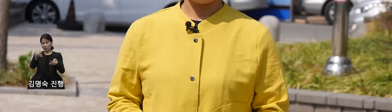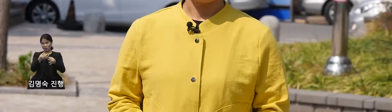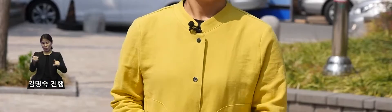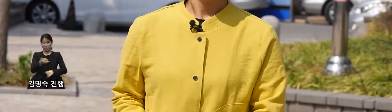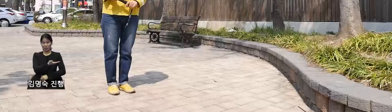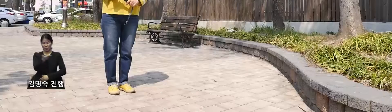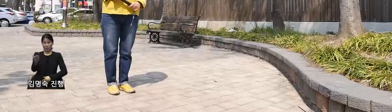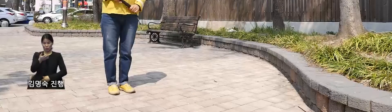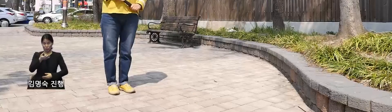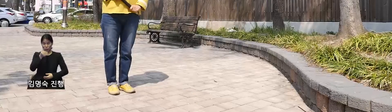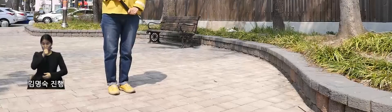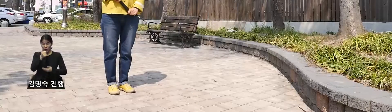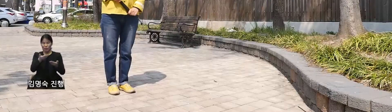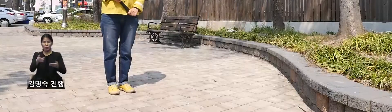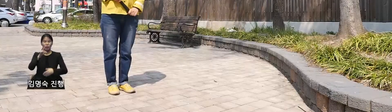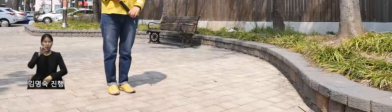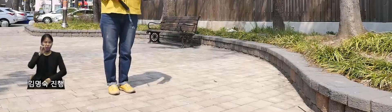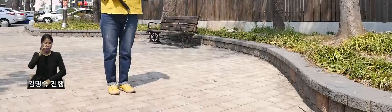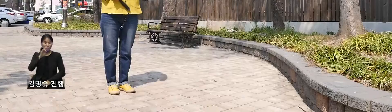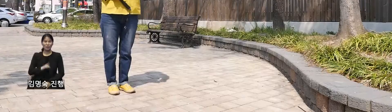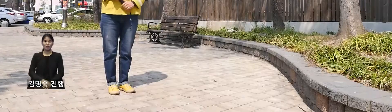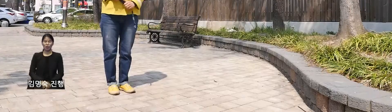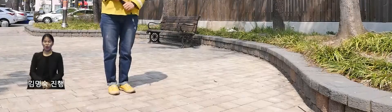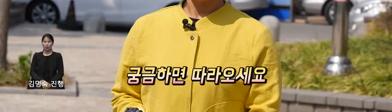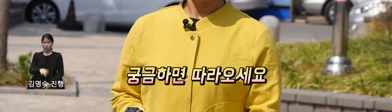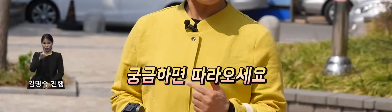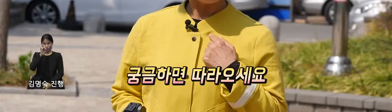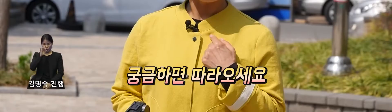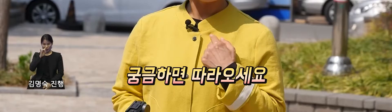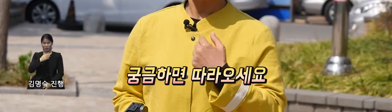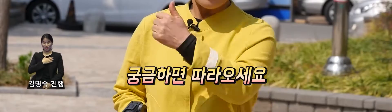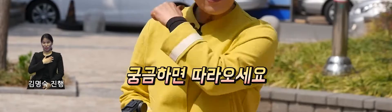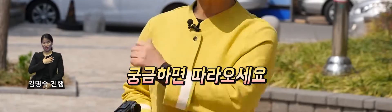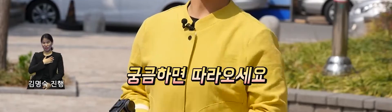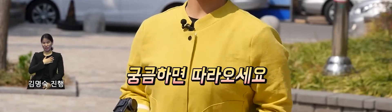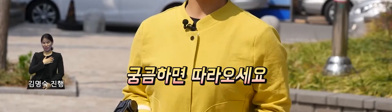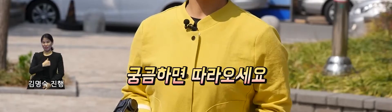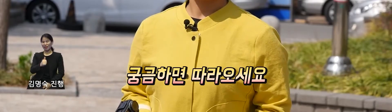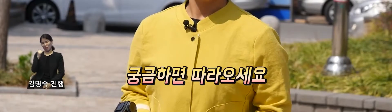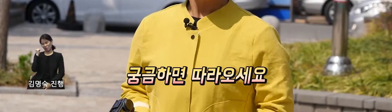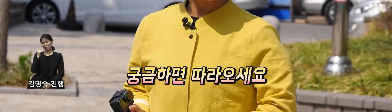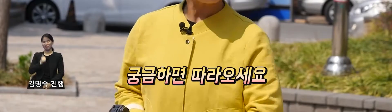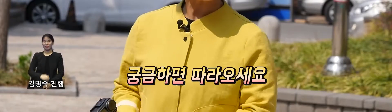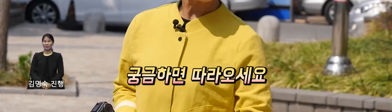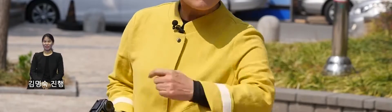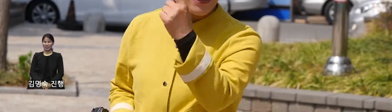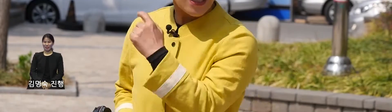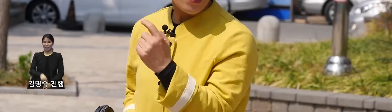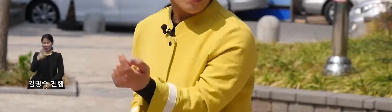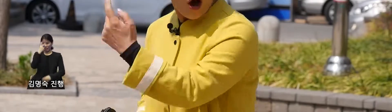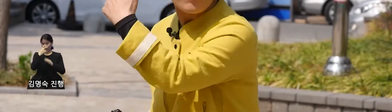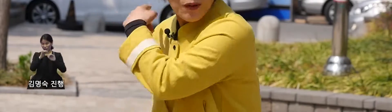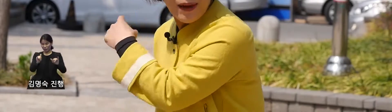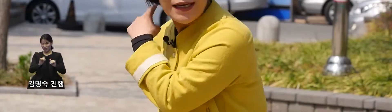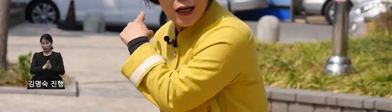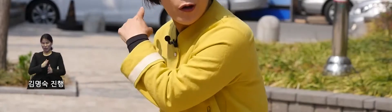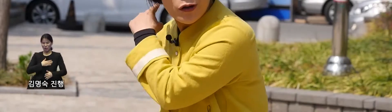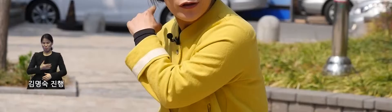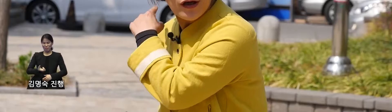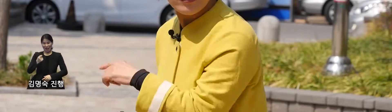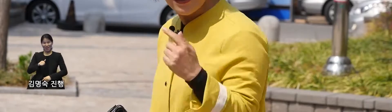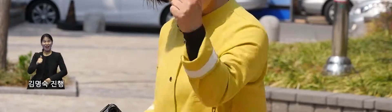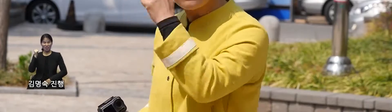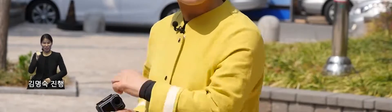드릴지 자 궁금하시죠? 자 궁금하시면 저를 따라오시면 됩니다. 자 감독님 제가 엄청 빨리